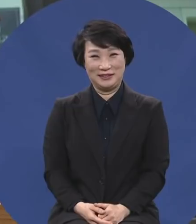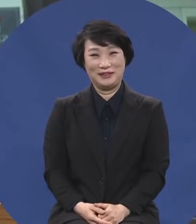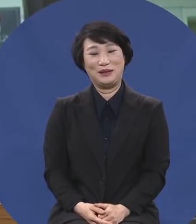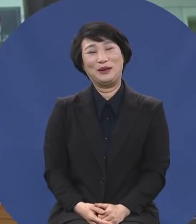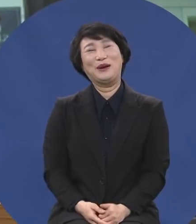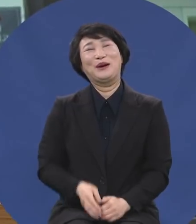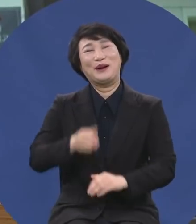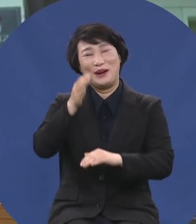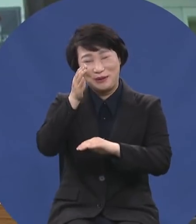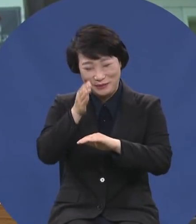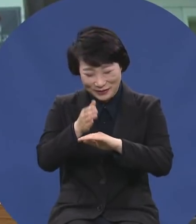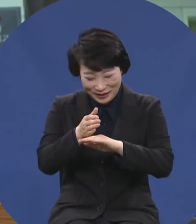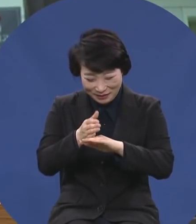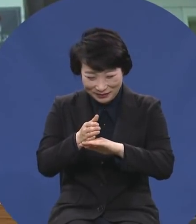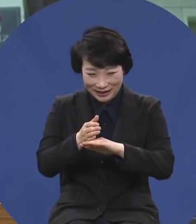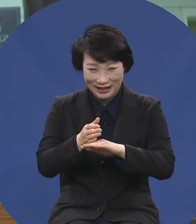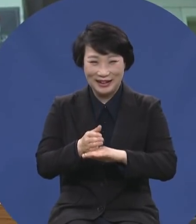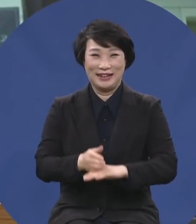얼마나 감사해요.